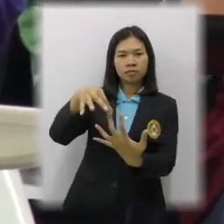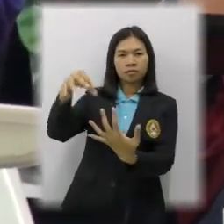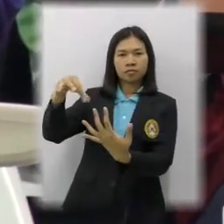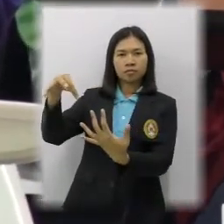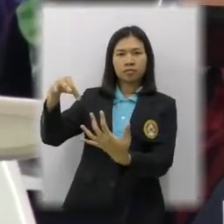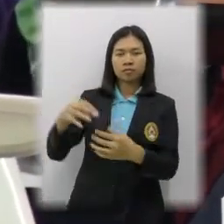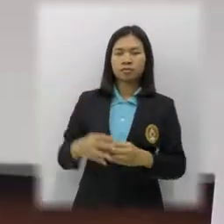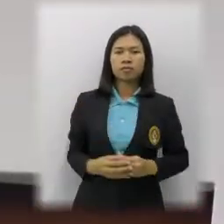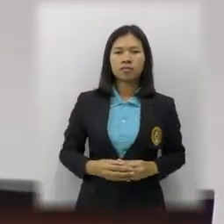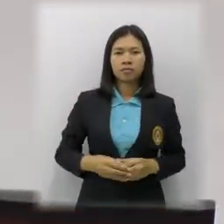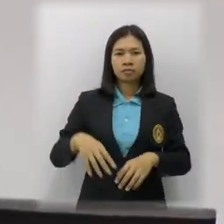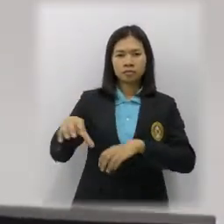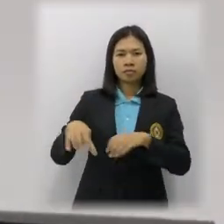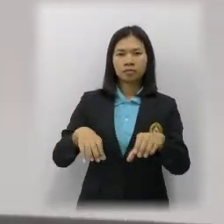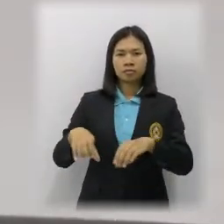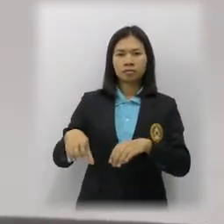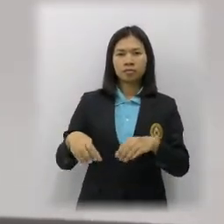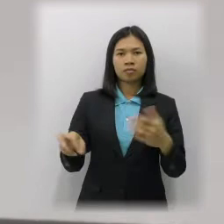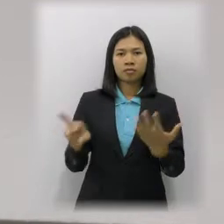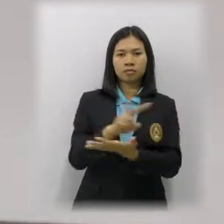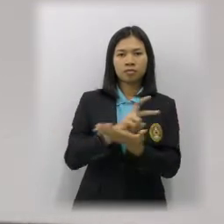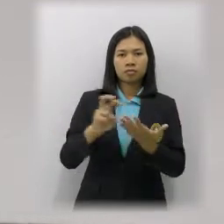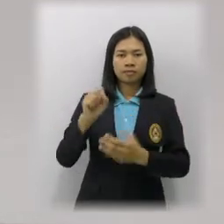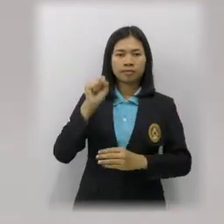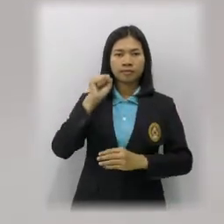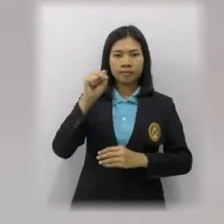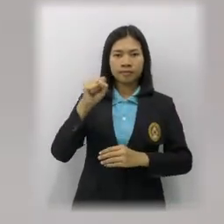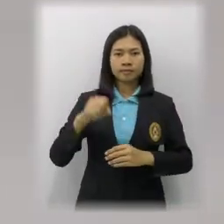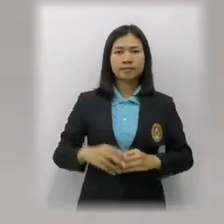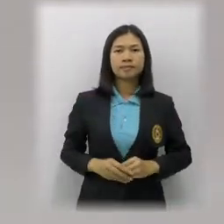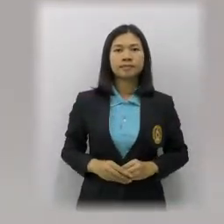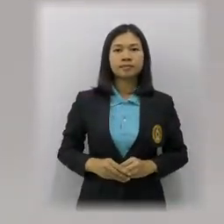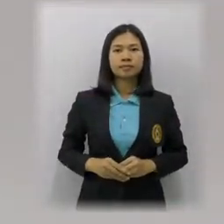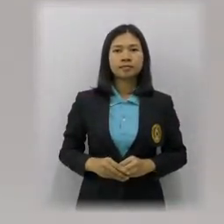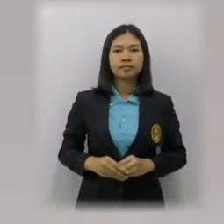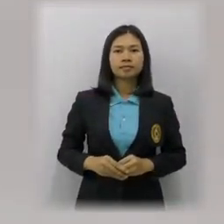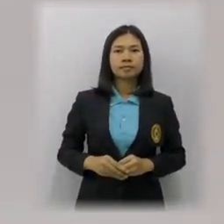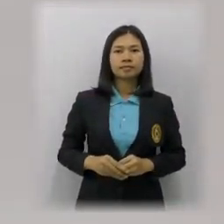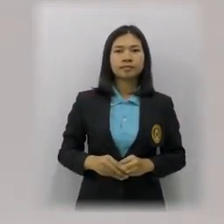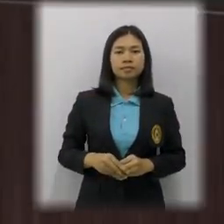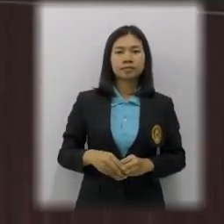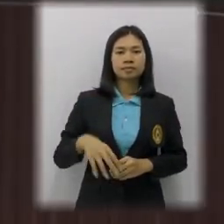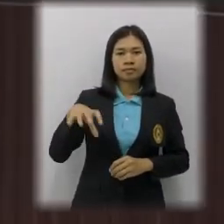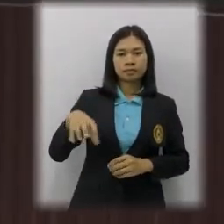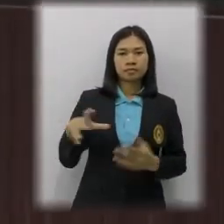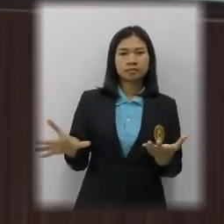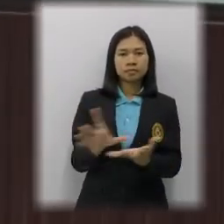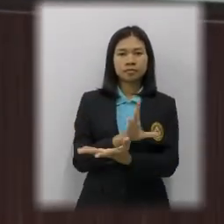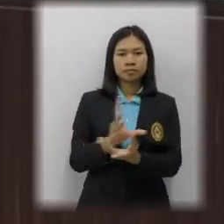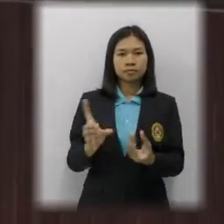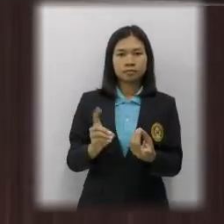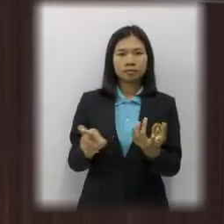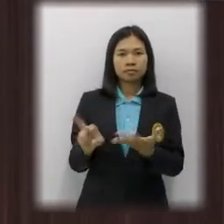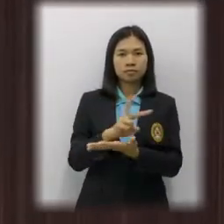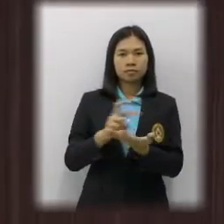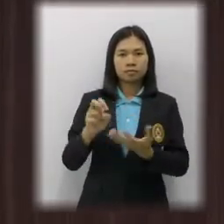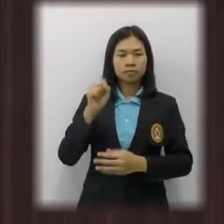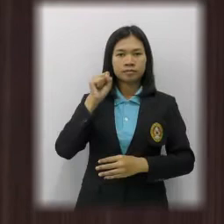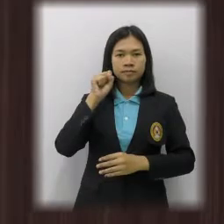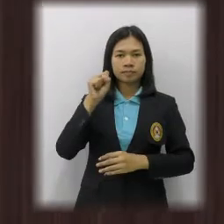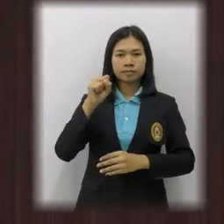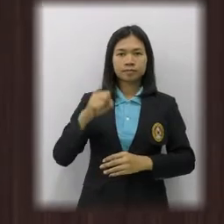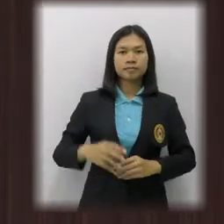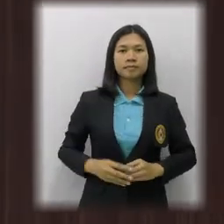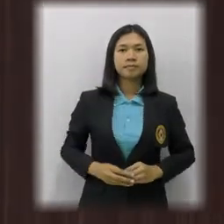งคณะวิทยาการจัดการมหาวิทยาลัยราชภัฏสกลนครและคณะมนุษยศาสตร์และสังคมศาสตร์มหาวิ